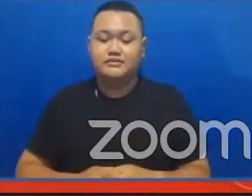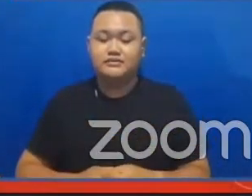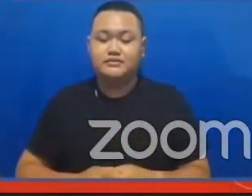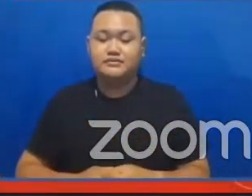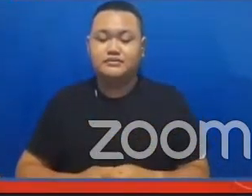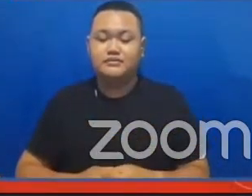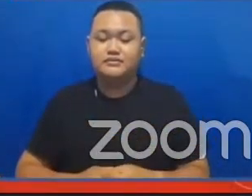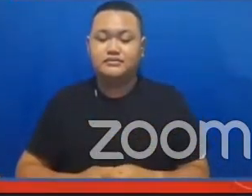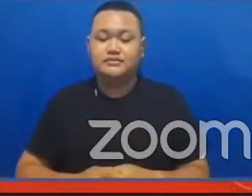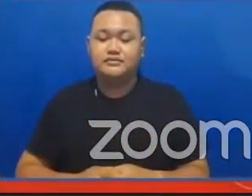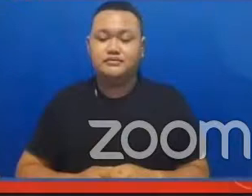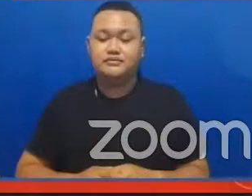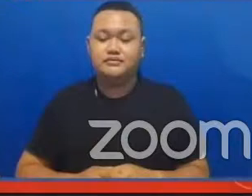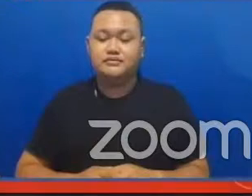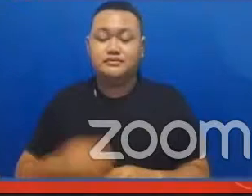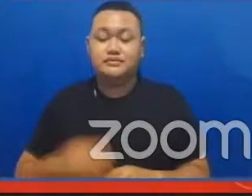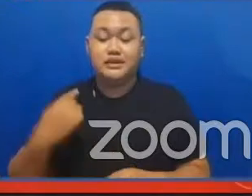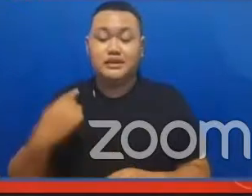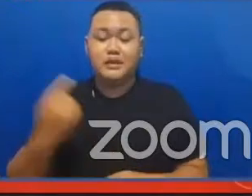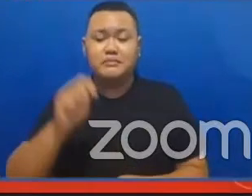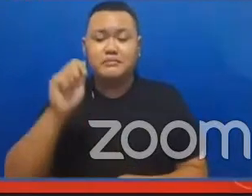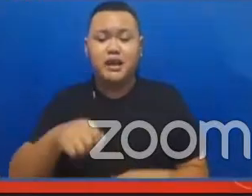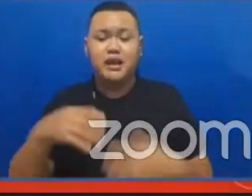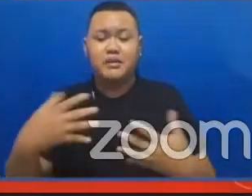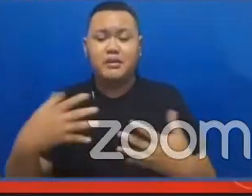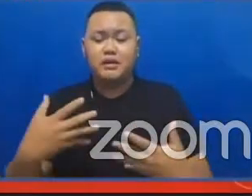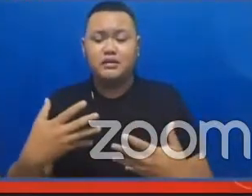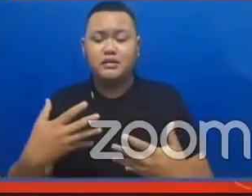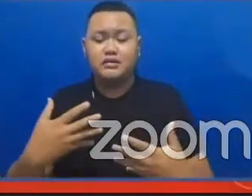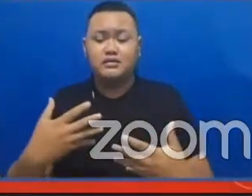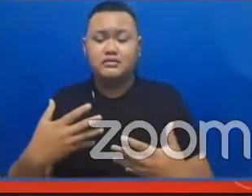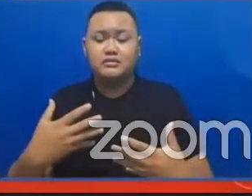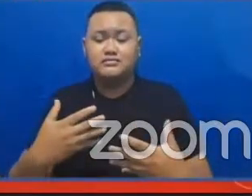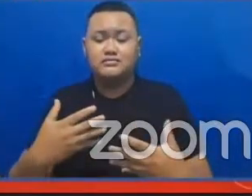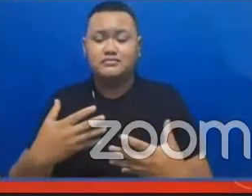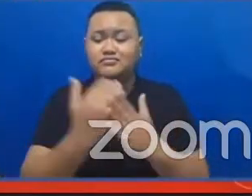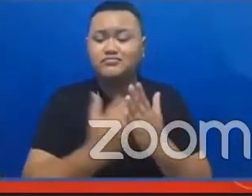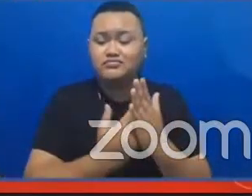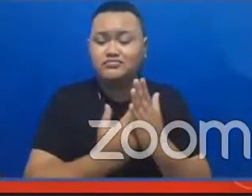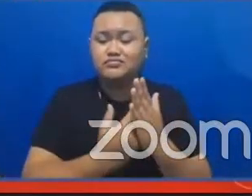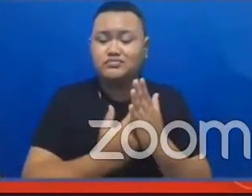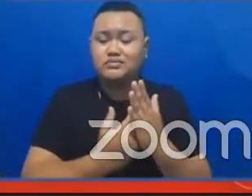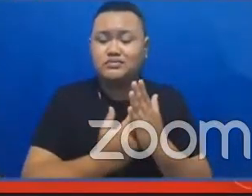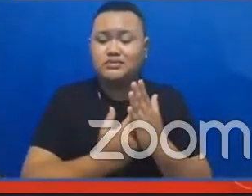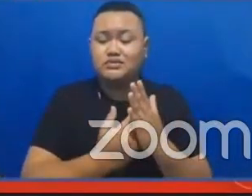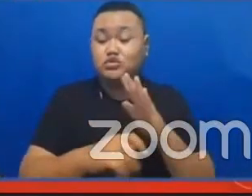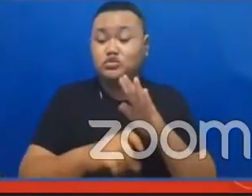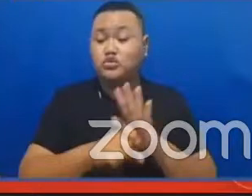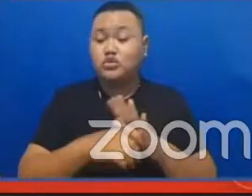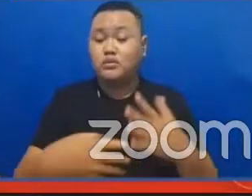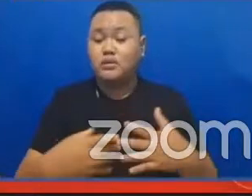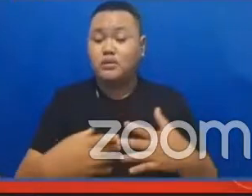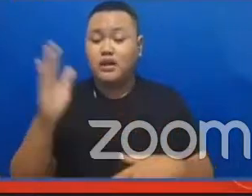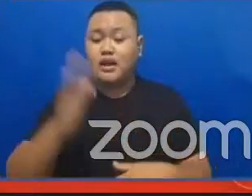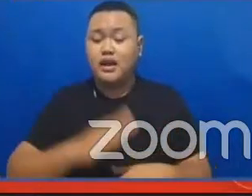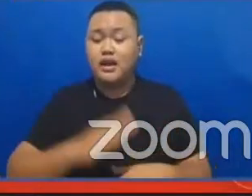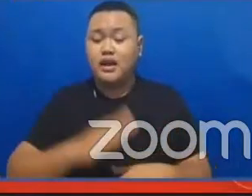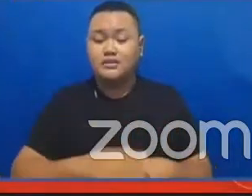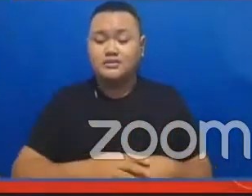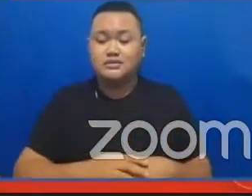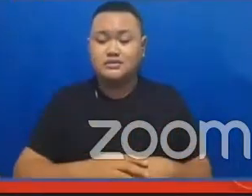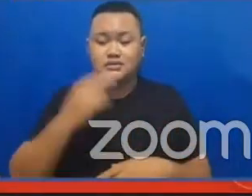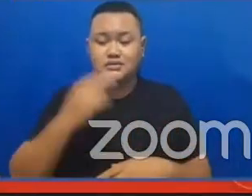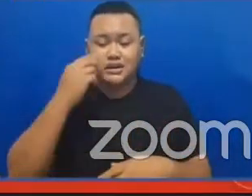learning. Jadi, menggunakan project-project yang ada. Ya, jadi, biasanya hari Senin, mereka